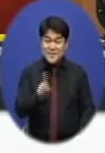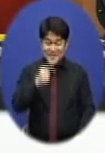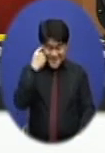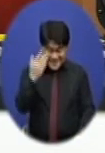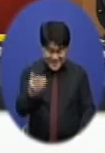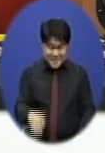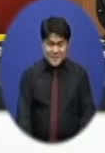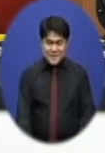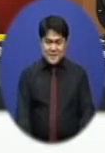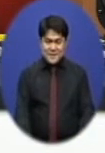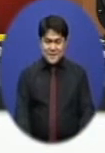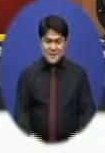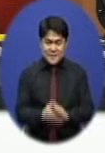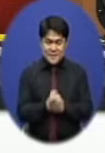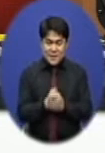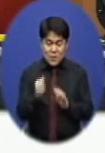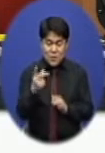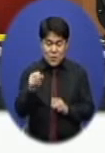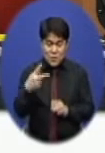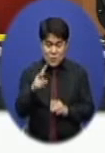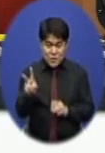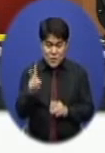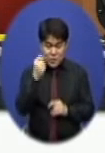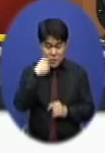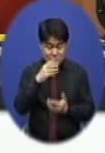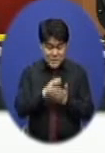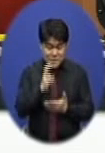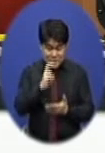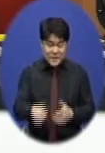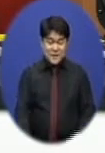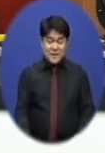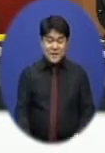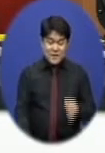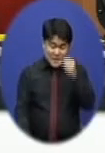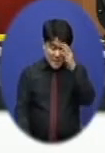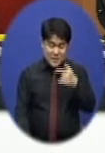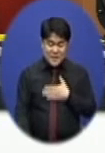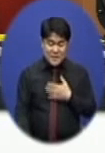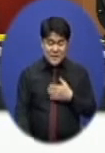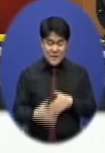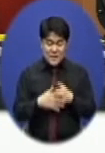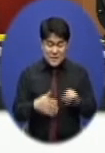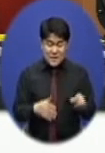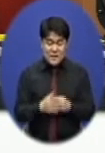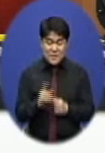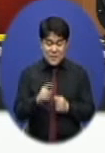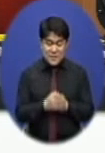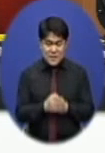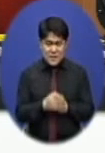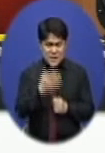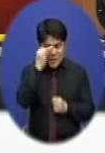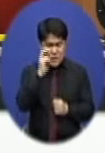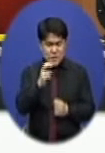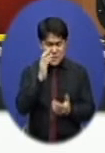어머니? 홍도야 울지 말아요. 홍도야 울지 마라. 네. 죄송합니다. 우리 하은이가. 예. 할머니, 노래